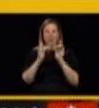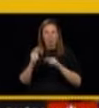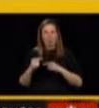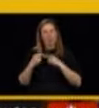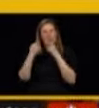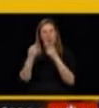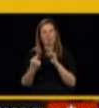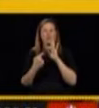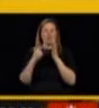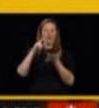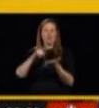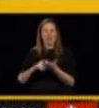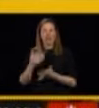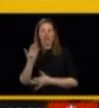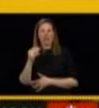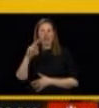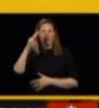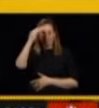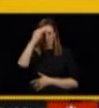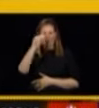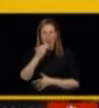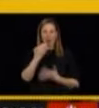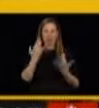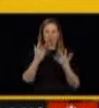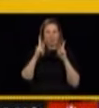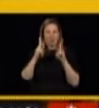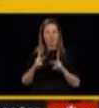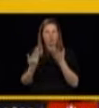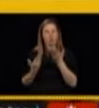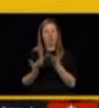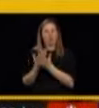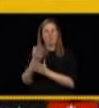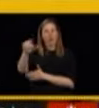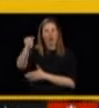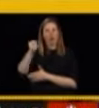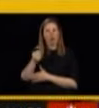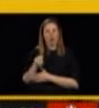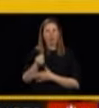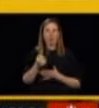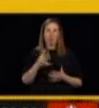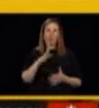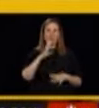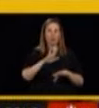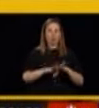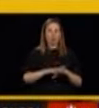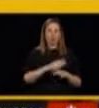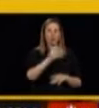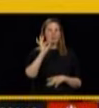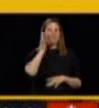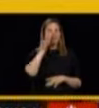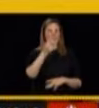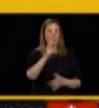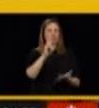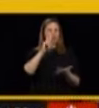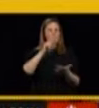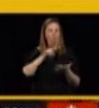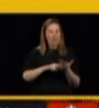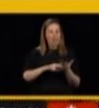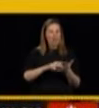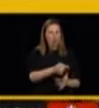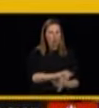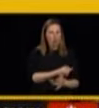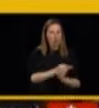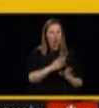15 mars, combien de nouvelles personnes sont venues travailler dans les CHSLD en tout? Là? On en a 2000 là, pour les médecins, mais au total, ça fait combien?